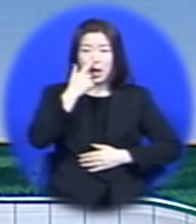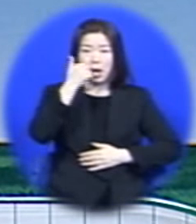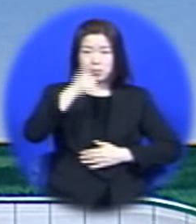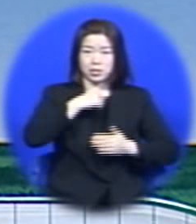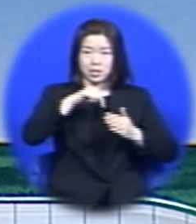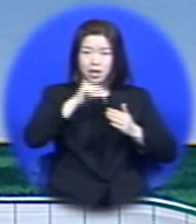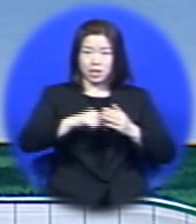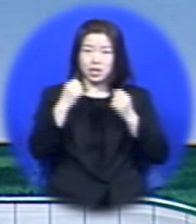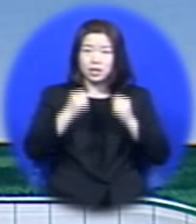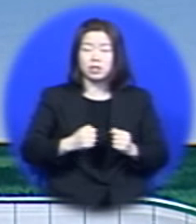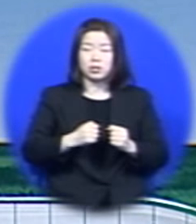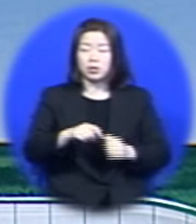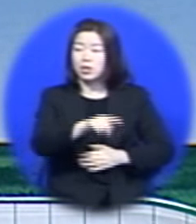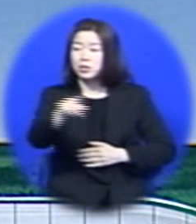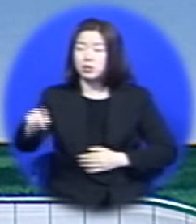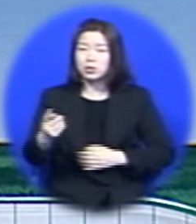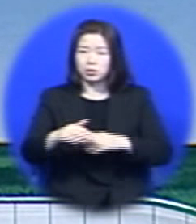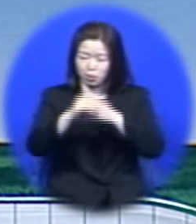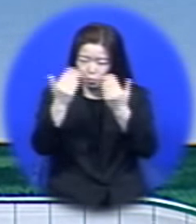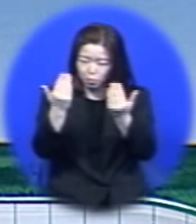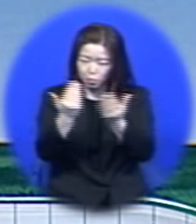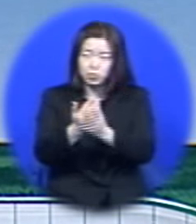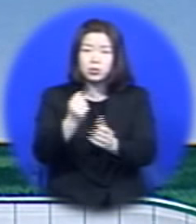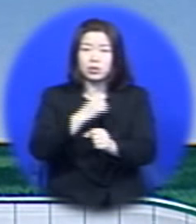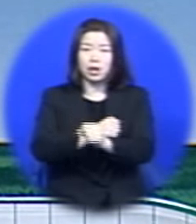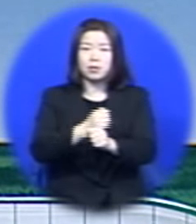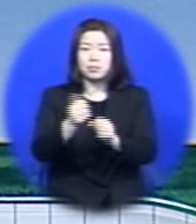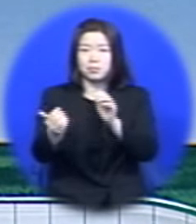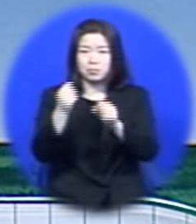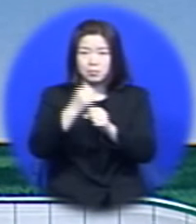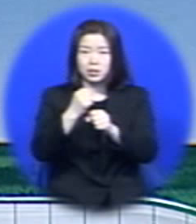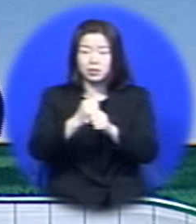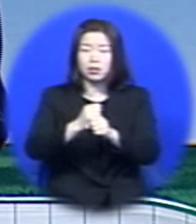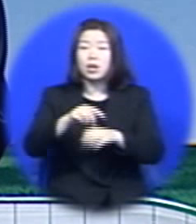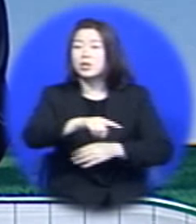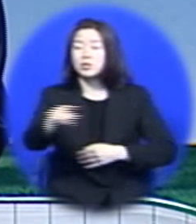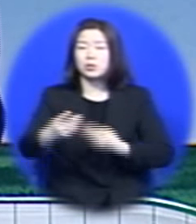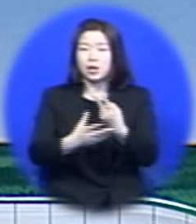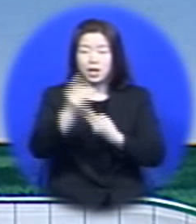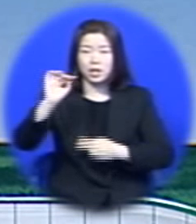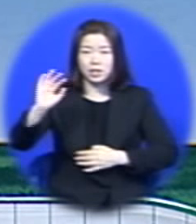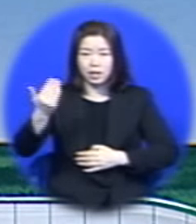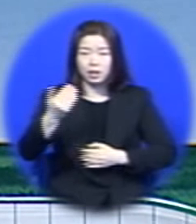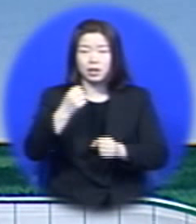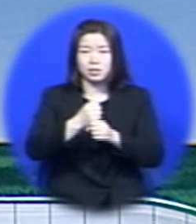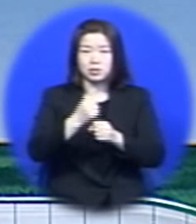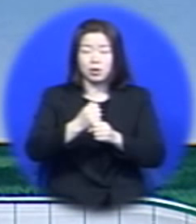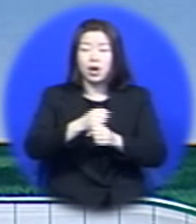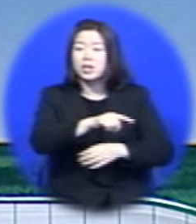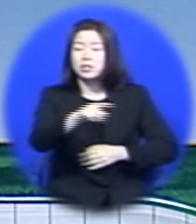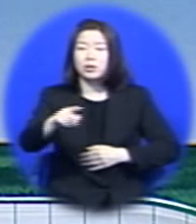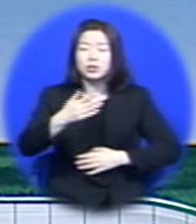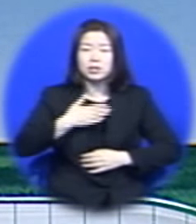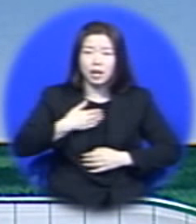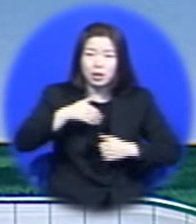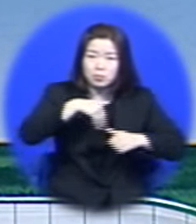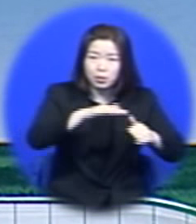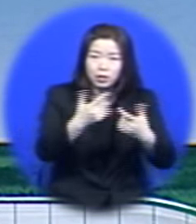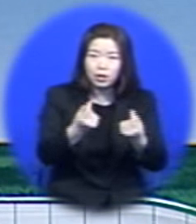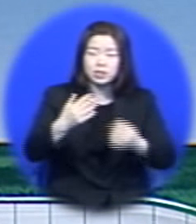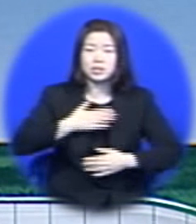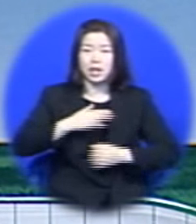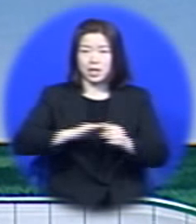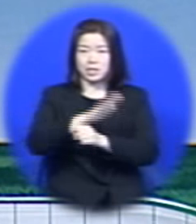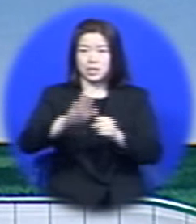저희로 온전함을 이루어 하나가 되게 하려 함은 아버지께서 나를 보내신 것과 또 나를 사랑하신 같이